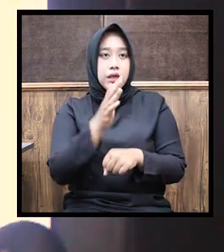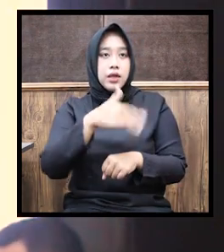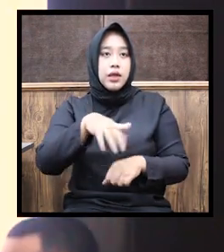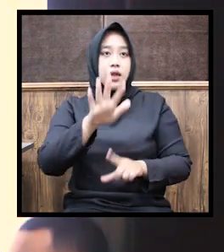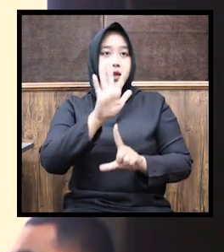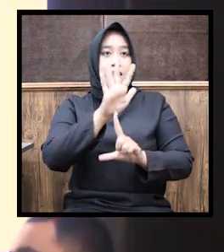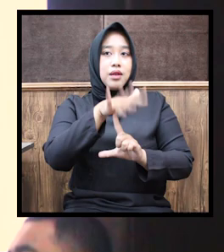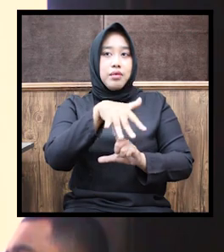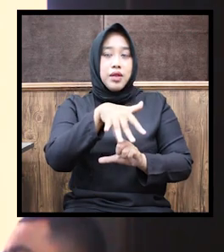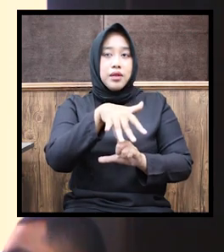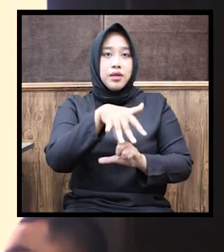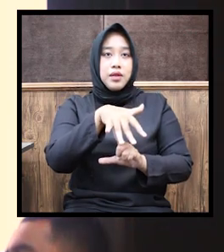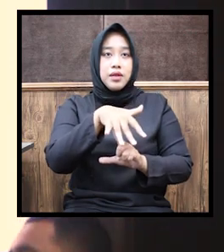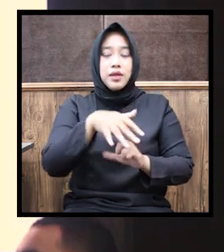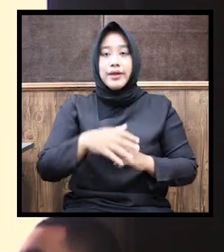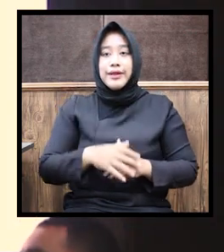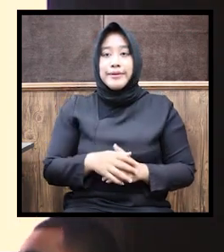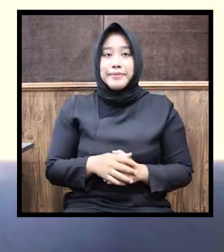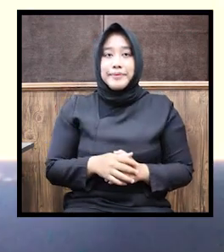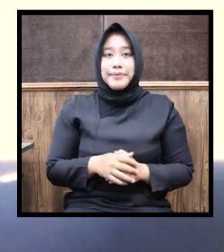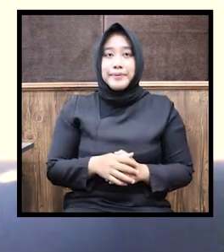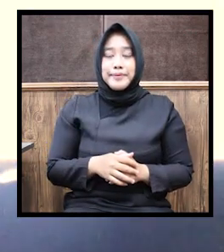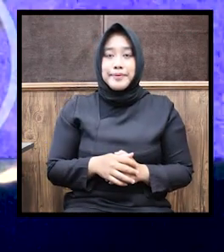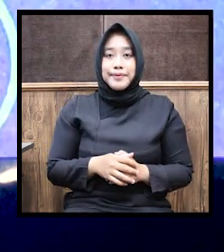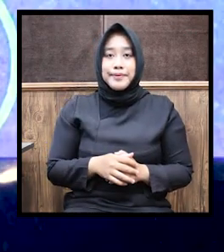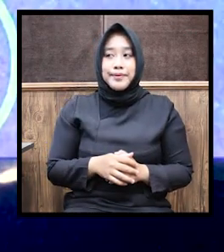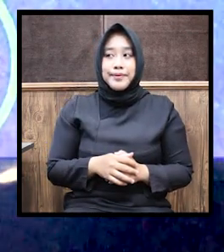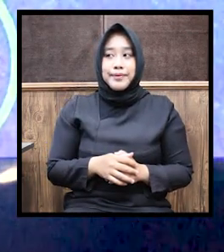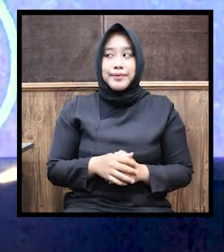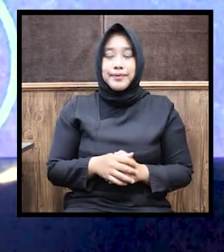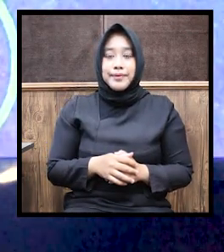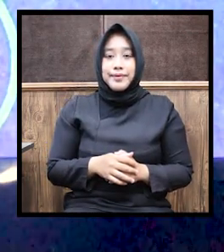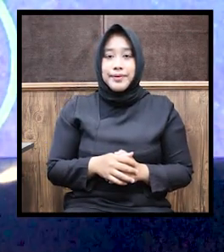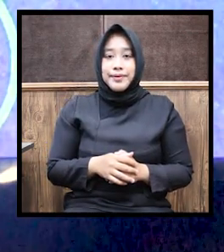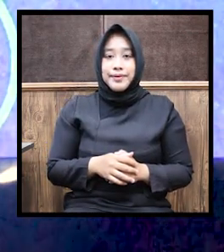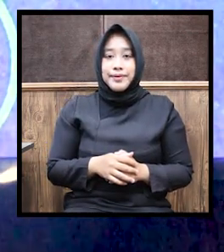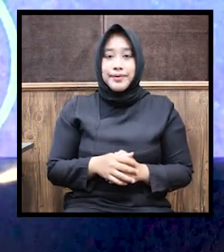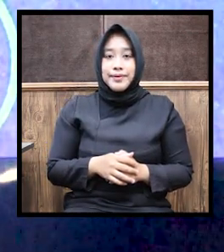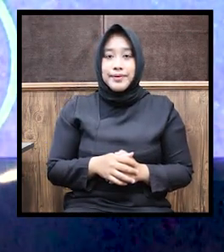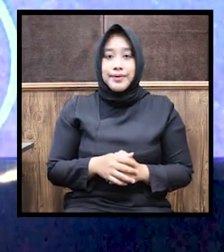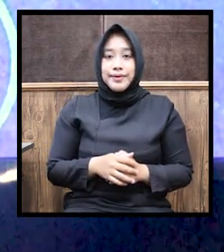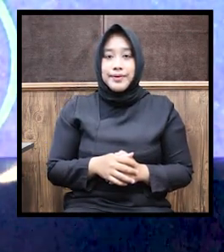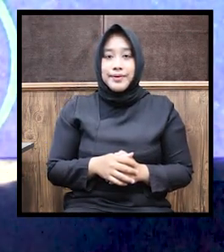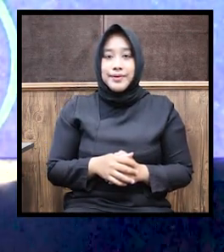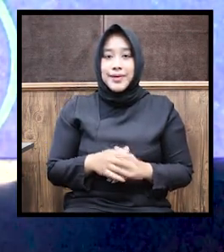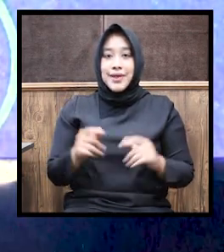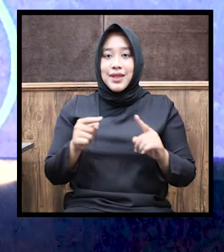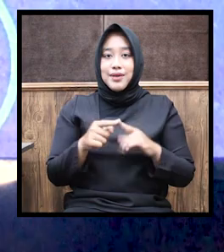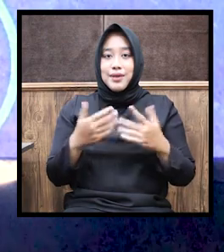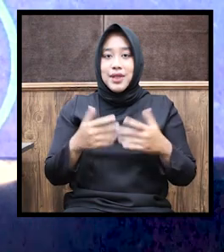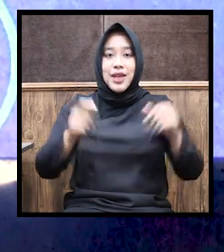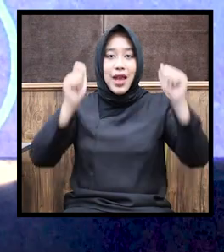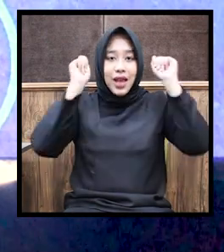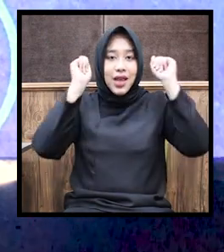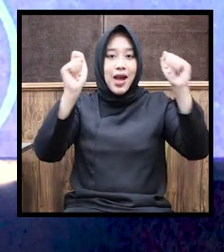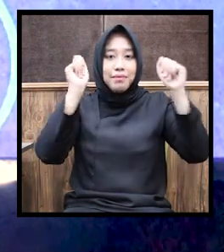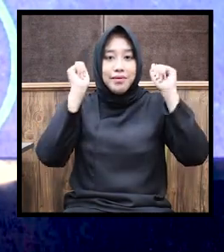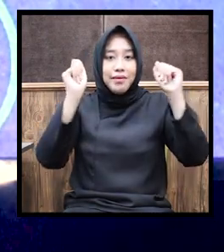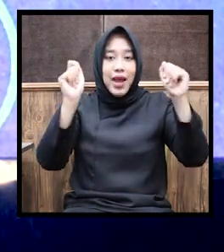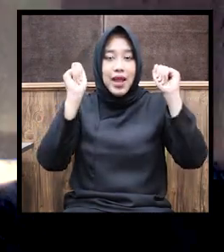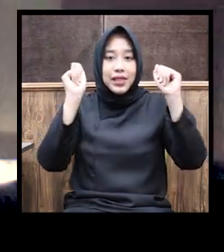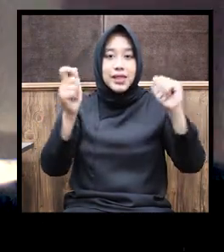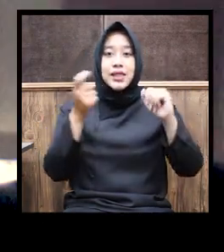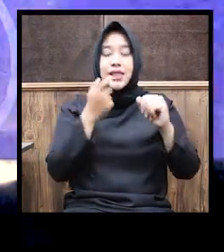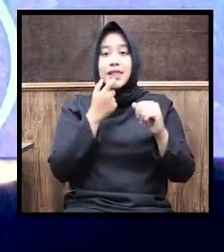dikelola Pak adity dan teman-teman itu untuk mengkampanyekan he tentang